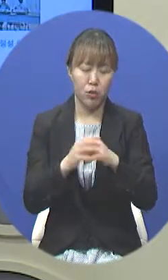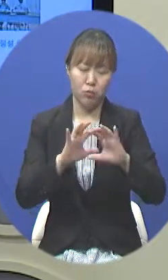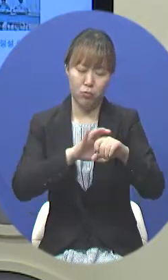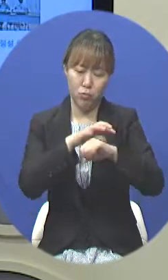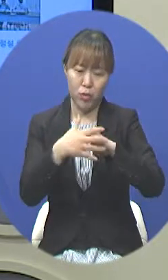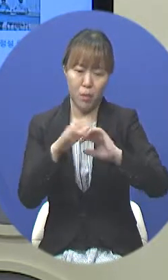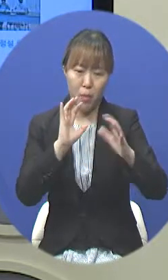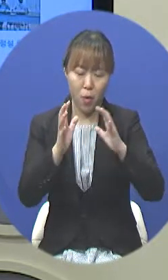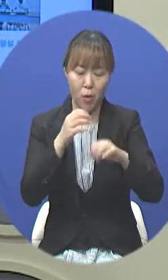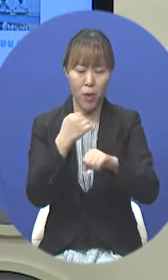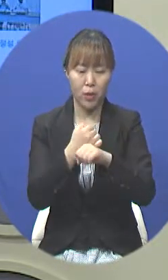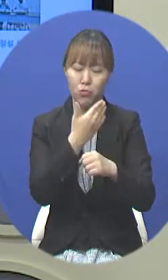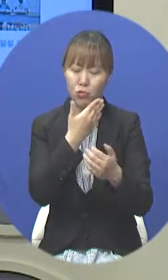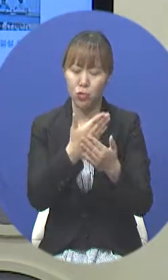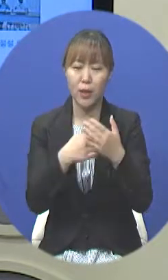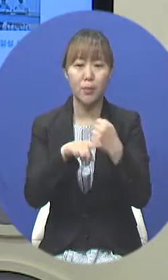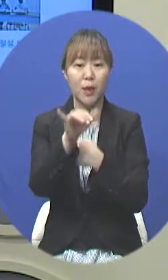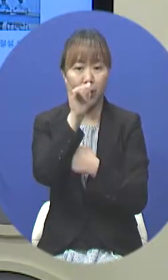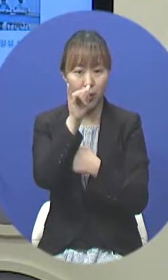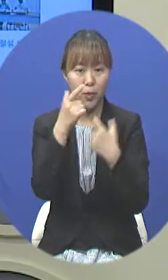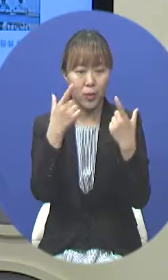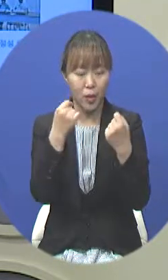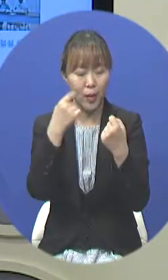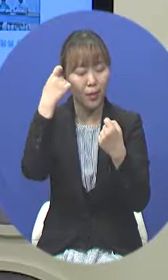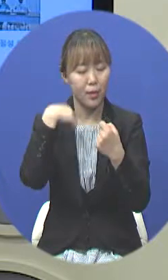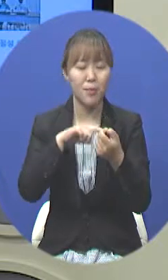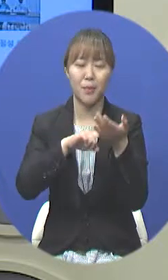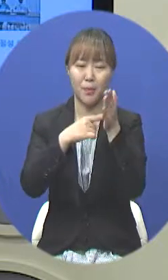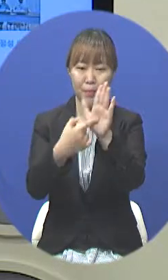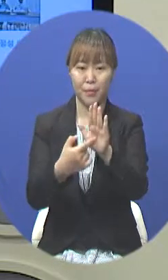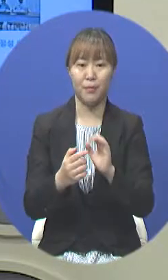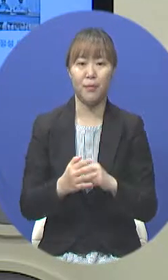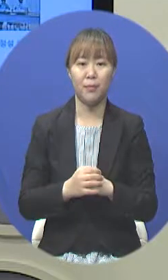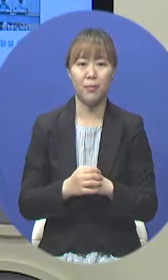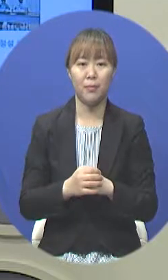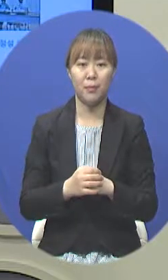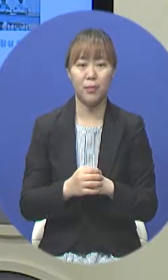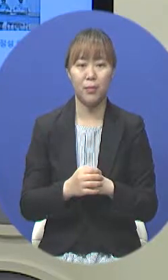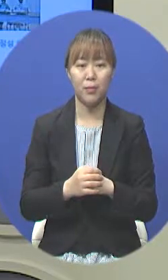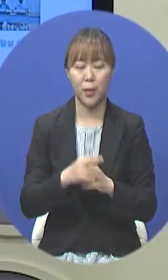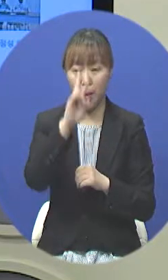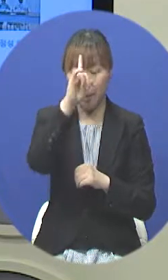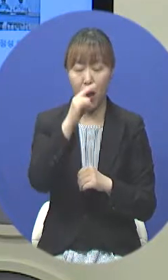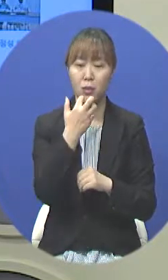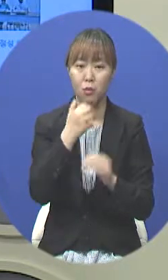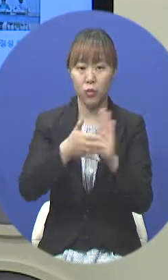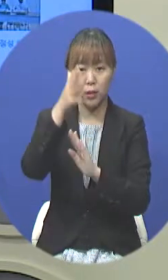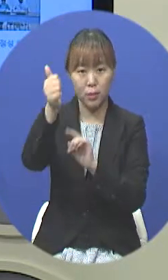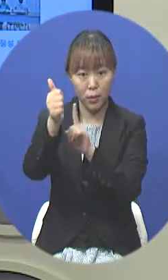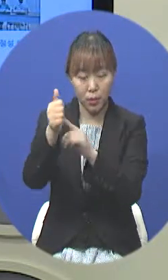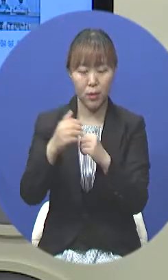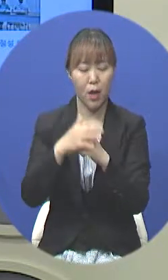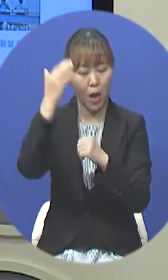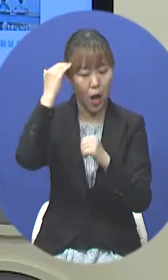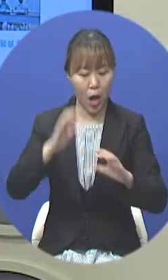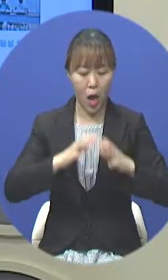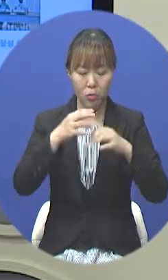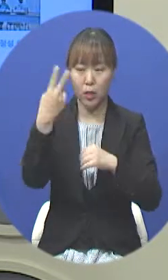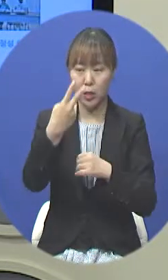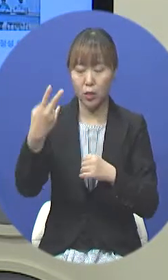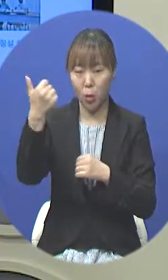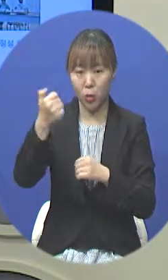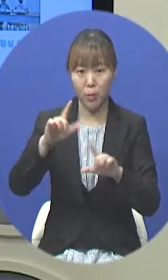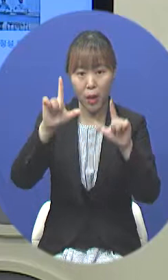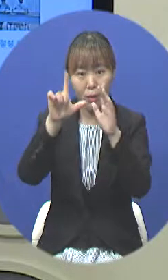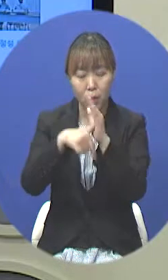을 만들었다는 데 중요한 의미가 있다 며 소감을 밝혔습니다 박원순 서울시장은 한국은 2005